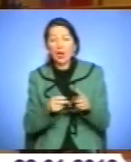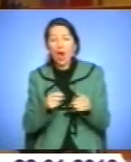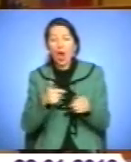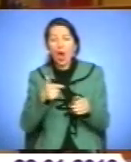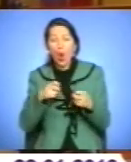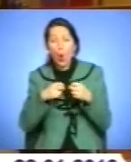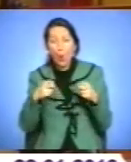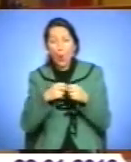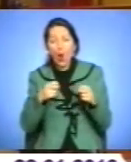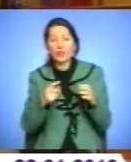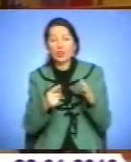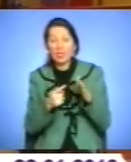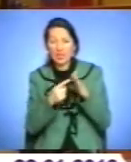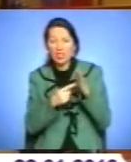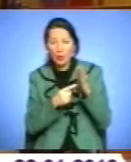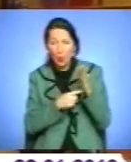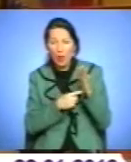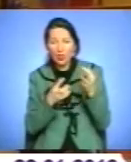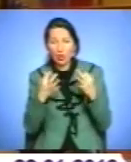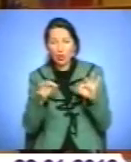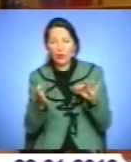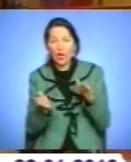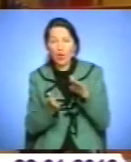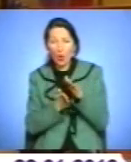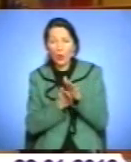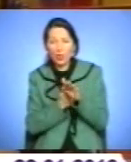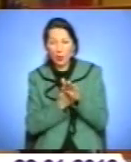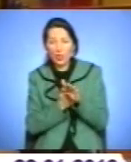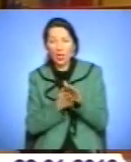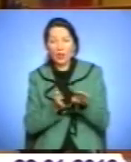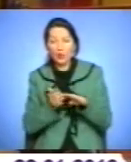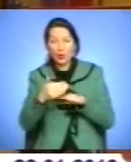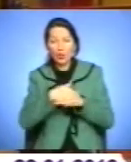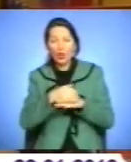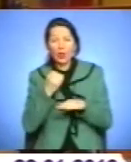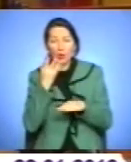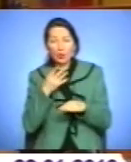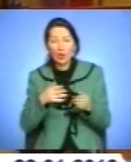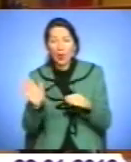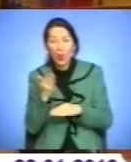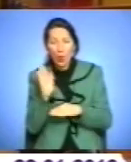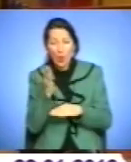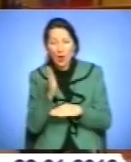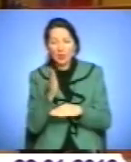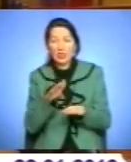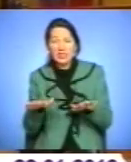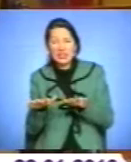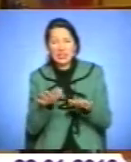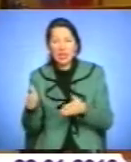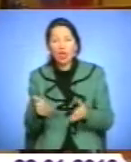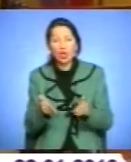шиповані і дозволяють так само укріпити взуття під час прогулянки на слизькій